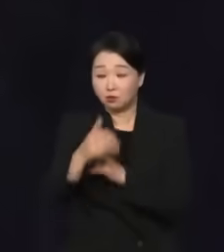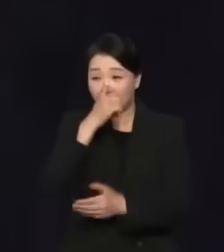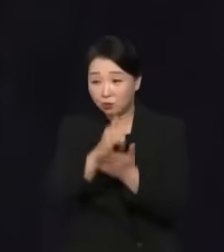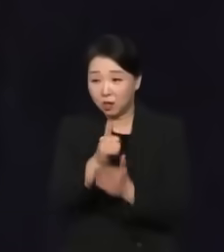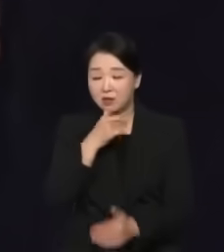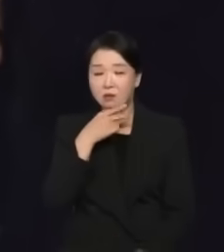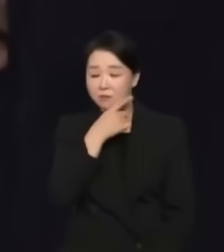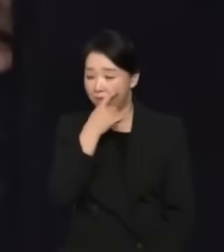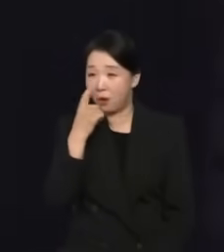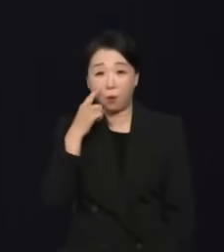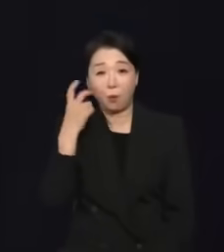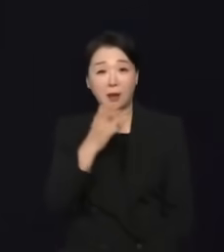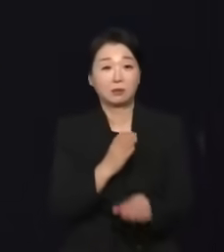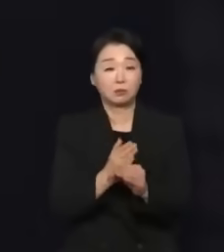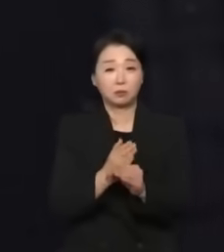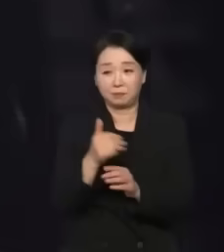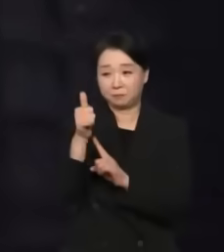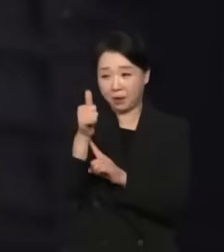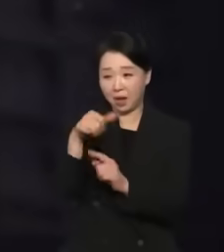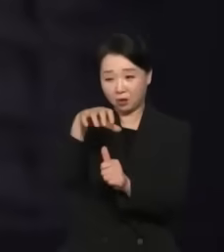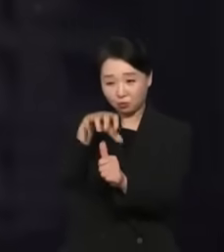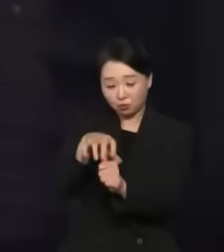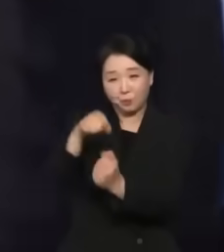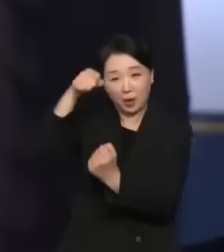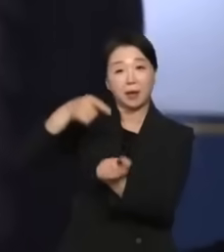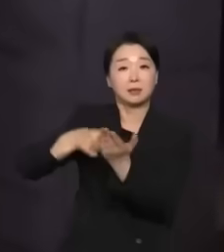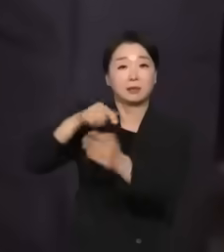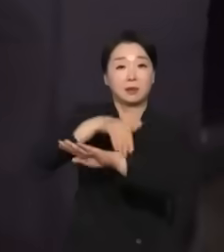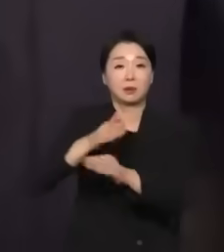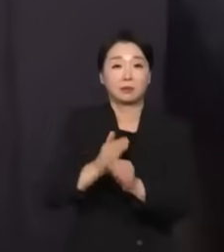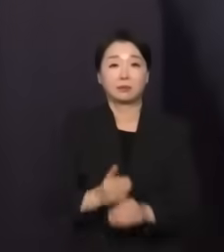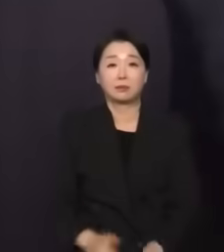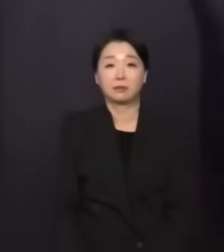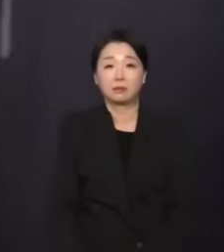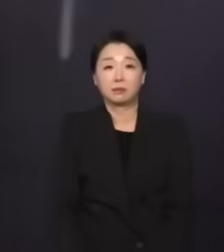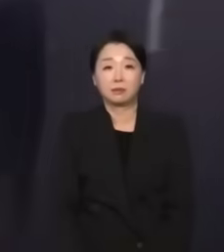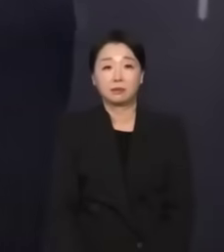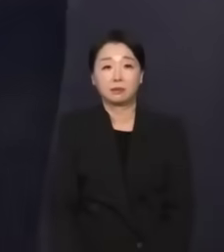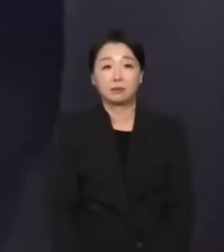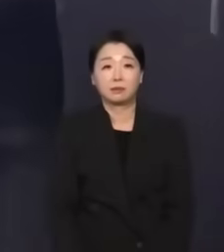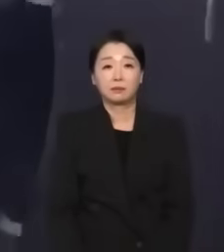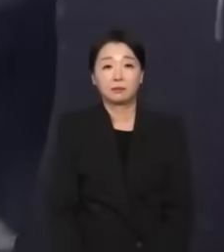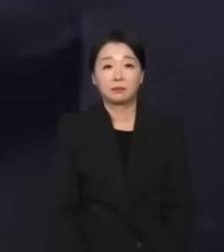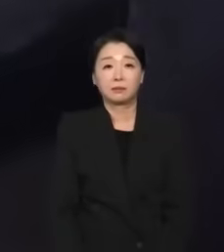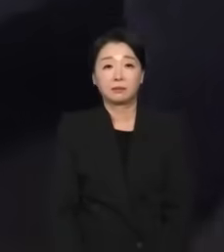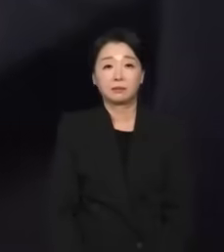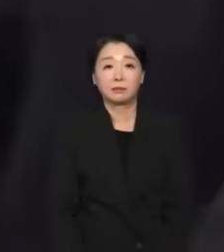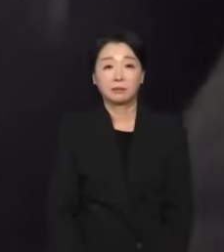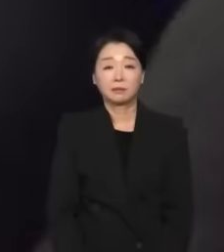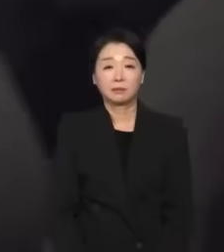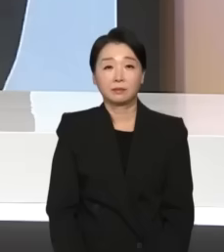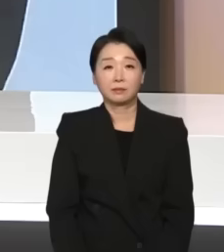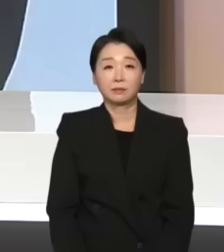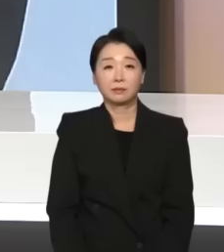확인 중인 경찰은 이 씨에 대한 구속영장을 신청할 방침입니다. JTBC 강보들입니다.